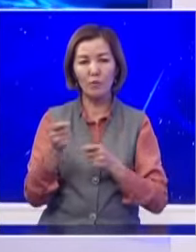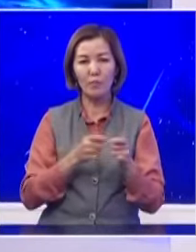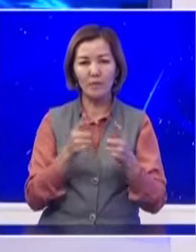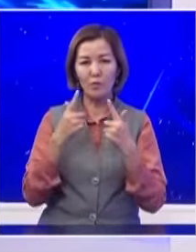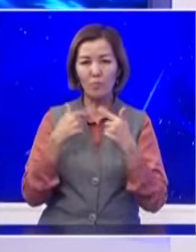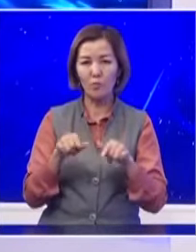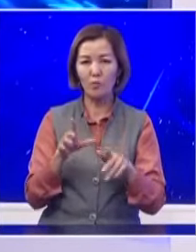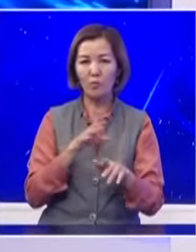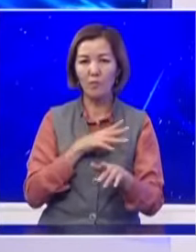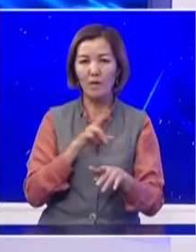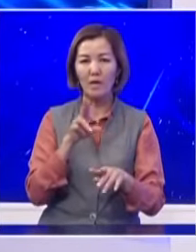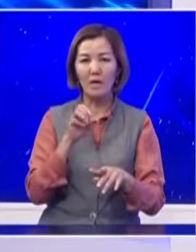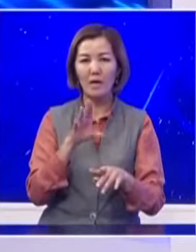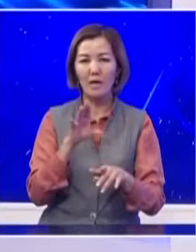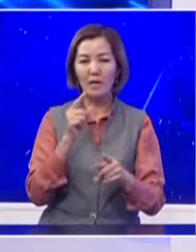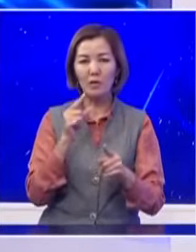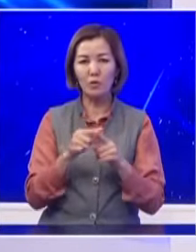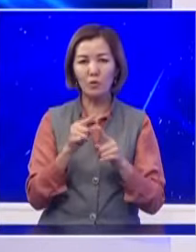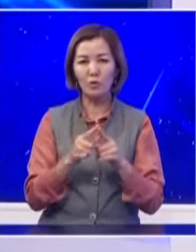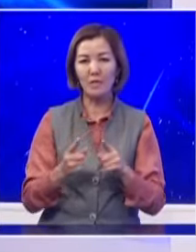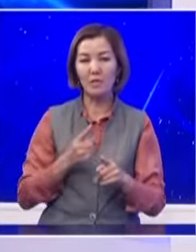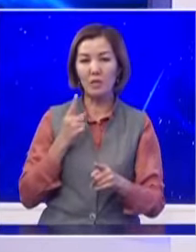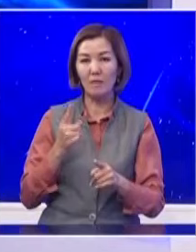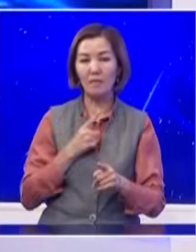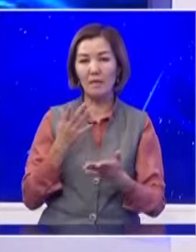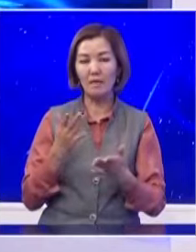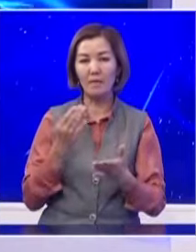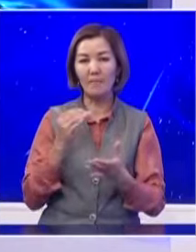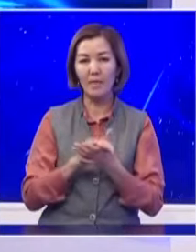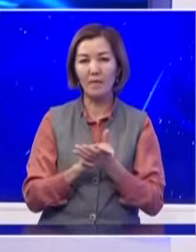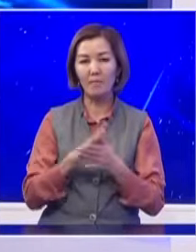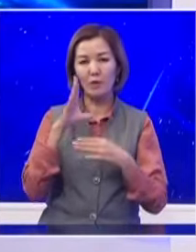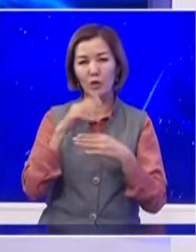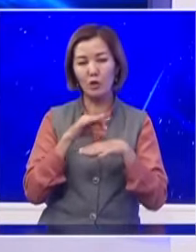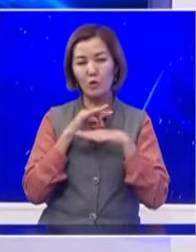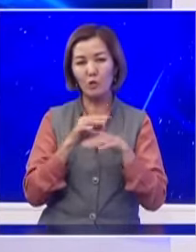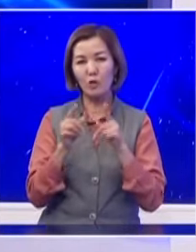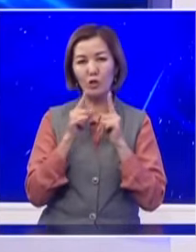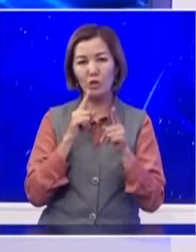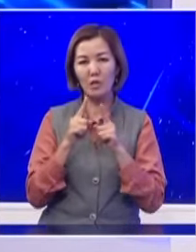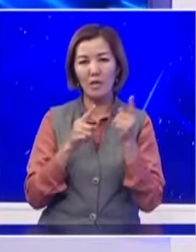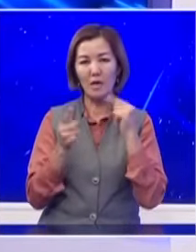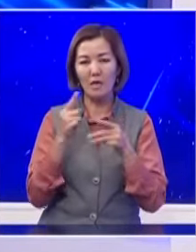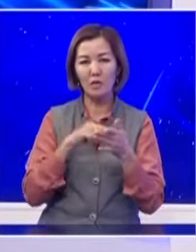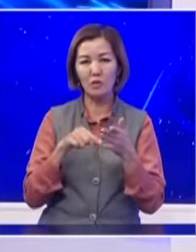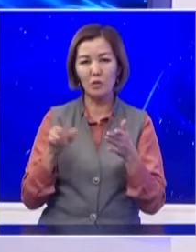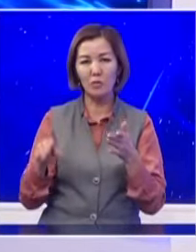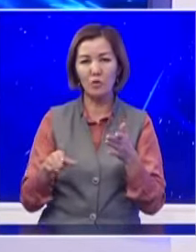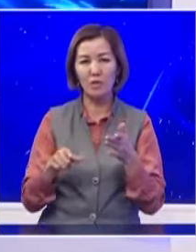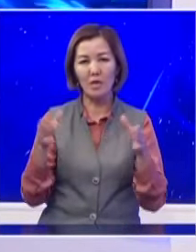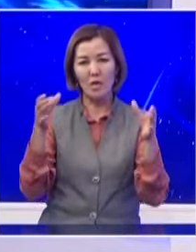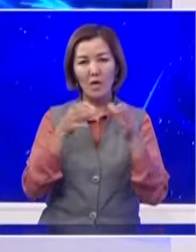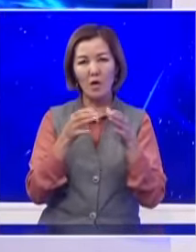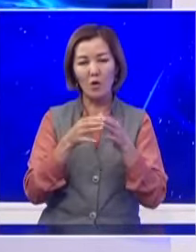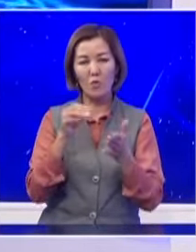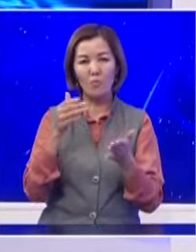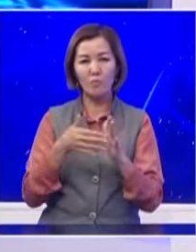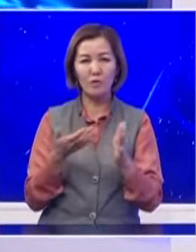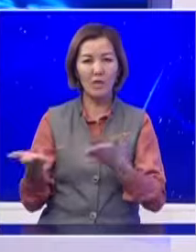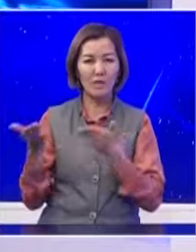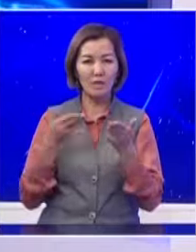мұрындық болуымен Қарасөздің хас шебері атты әдеби танымдық кеш өтті. Жиынға белгілі ақын жазушылар мен зиялы қауым өкілдері